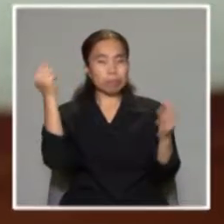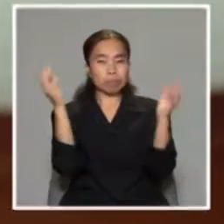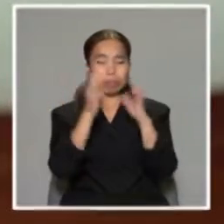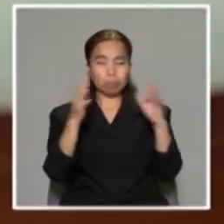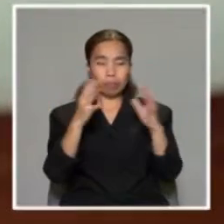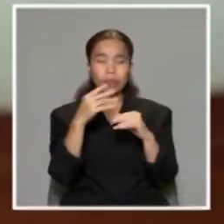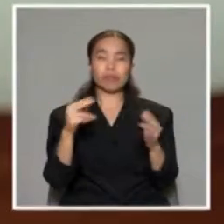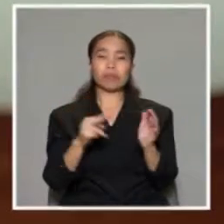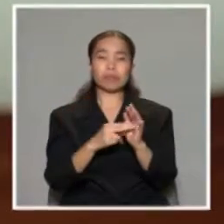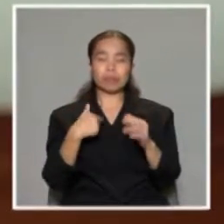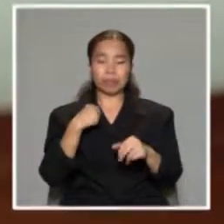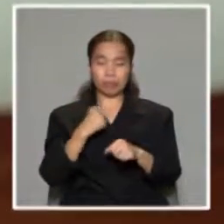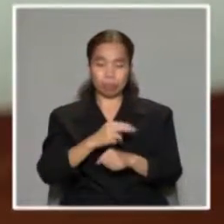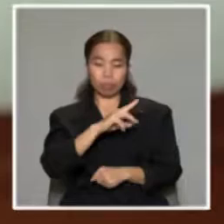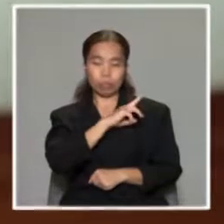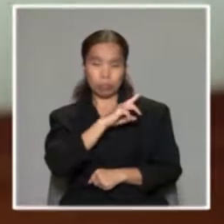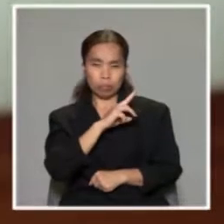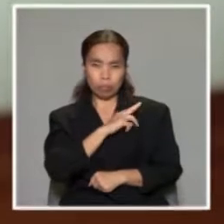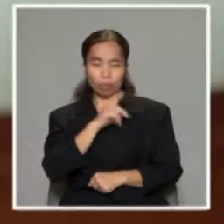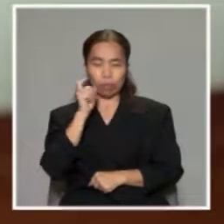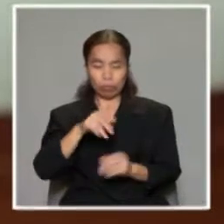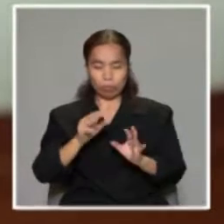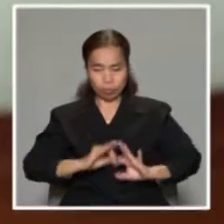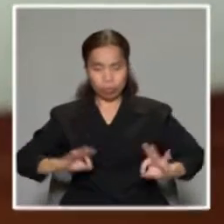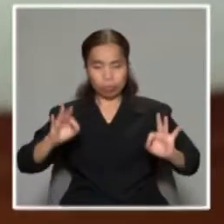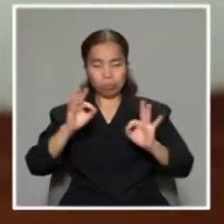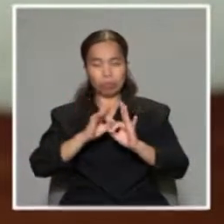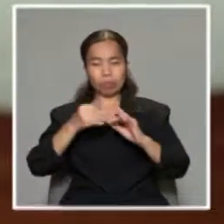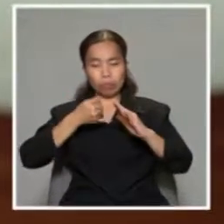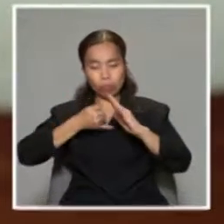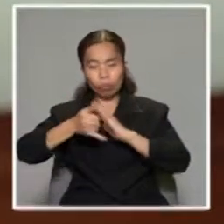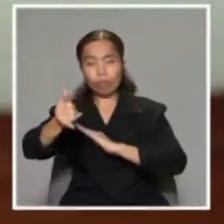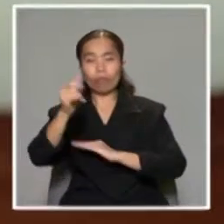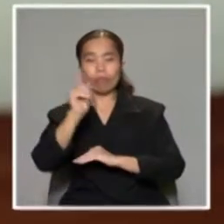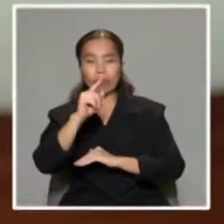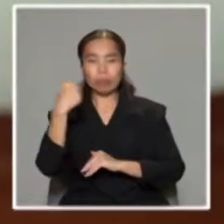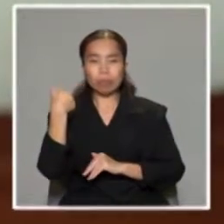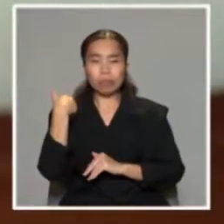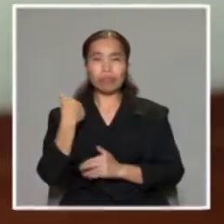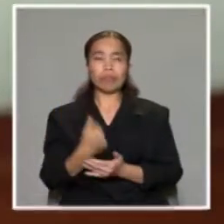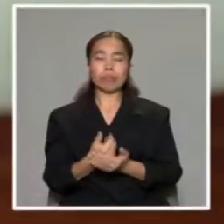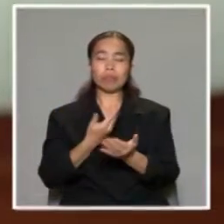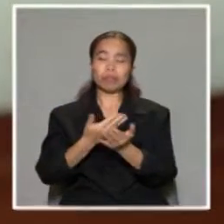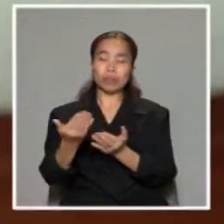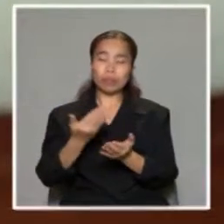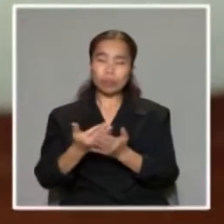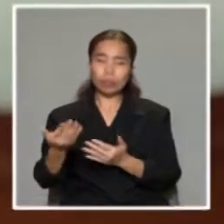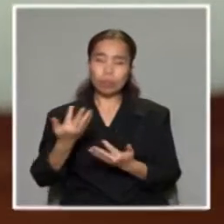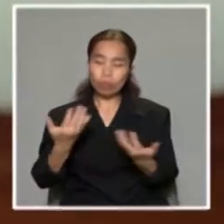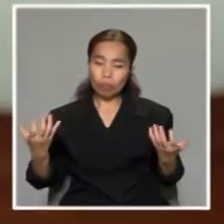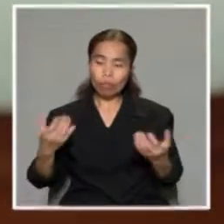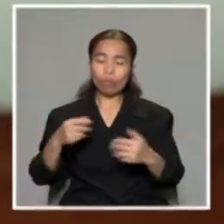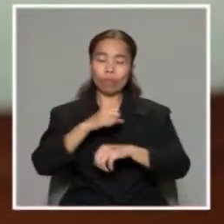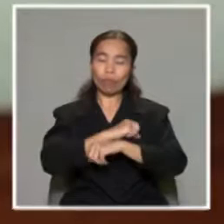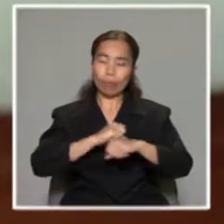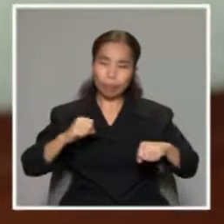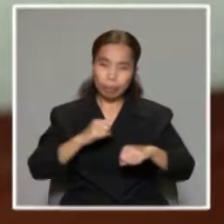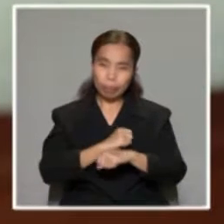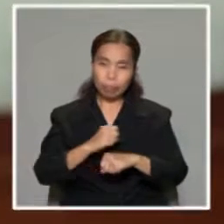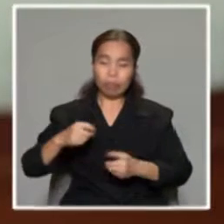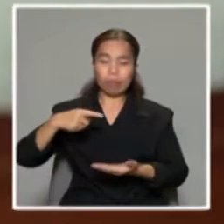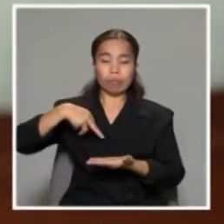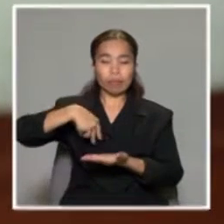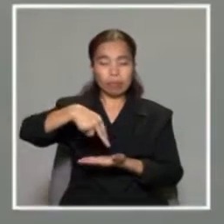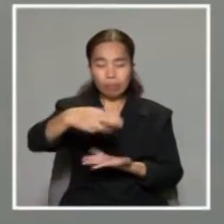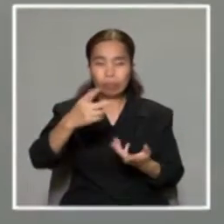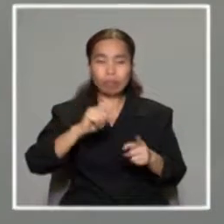มีการปฏิบัติกิจวัตรประจำวันนอกบ้านเช่นการออกเดินไปซื้อของหรือการออกกำลังกายอันนี้เนี่ยก็ต้องมีการ